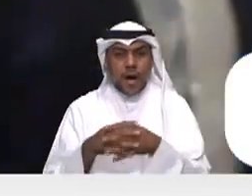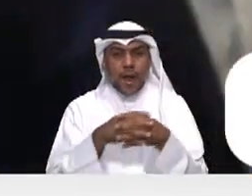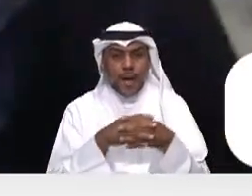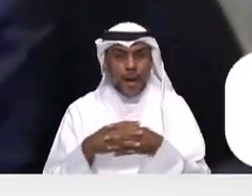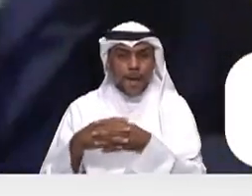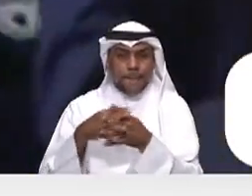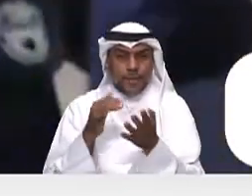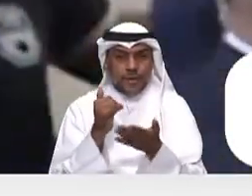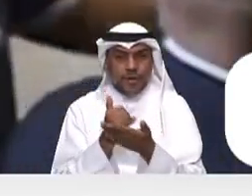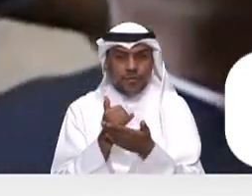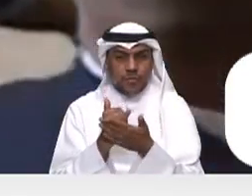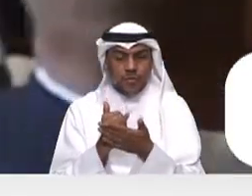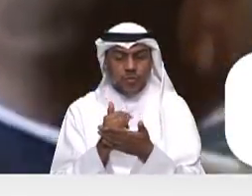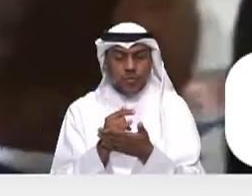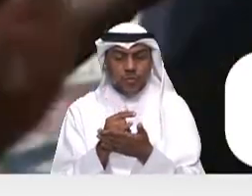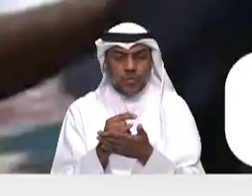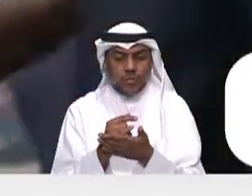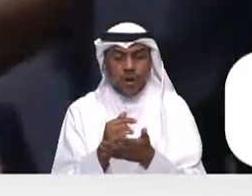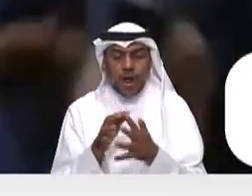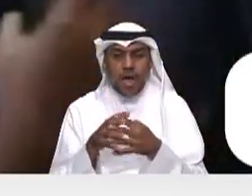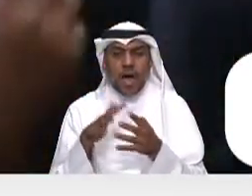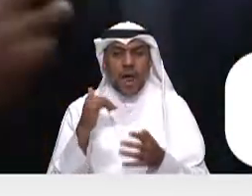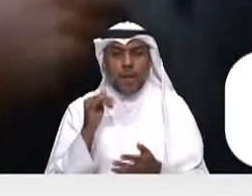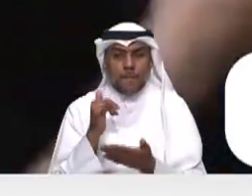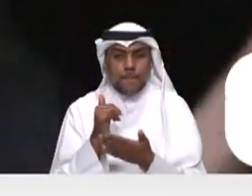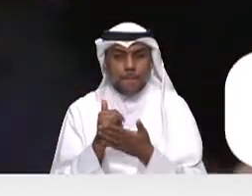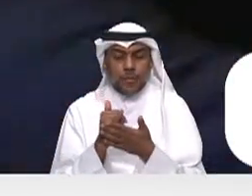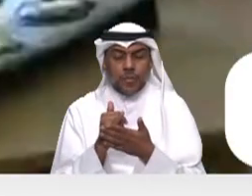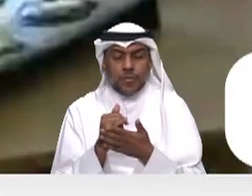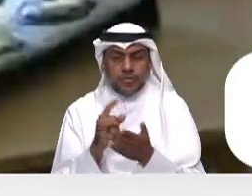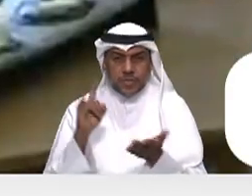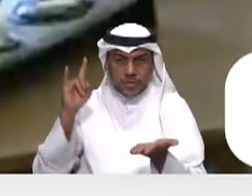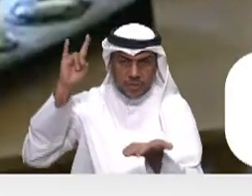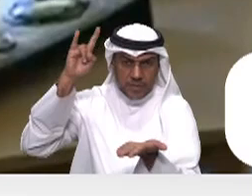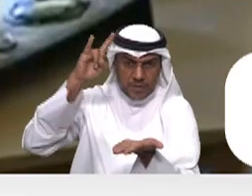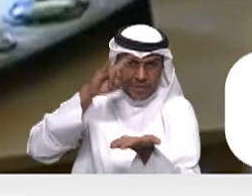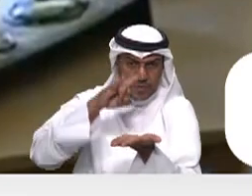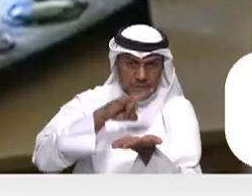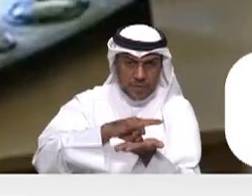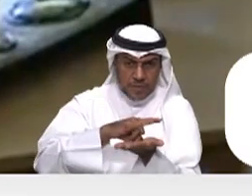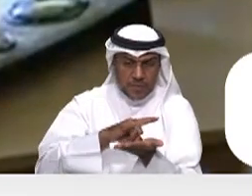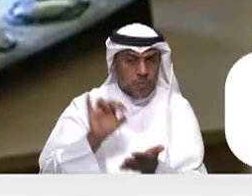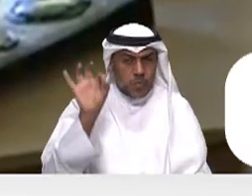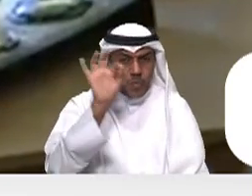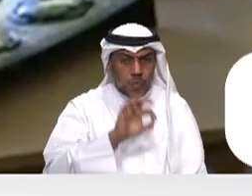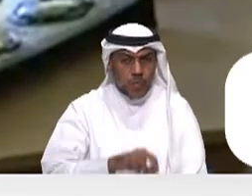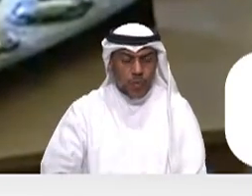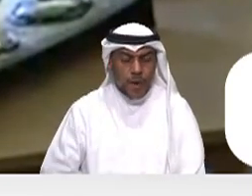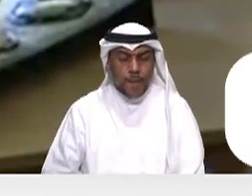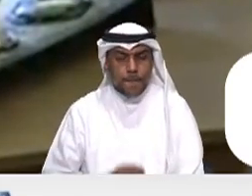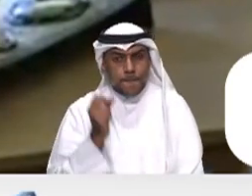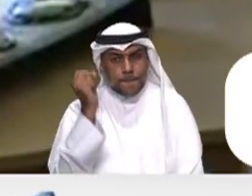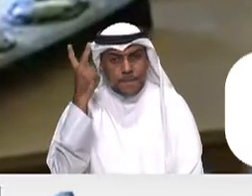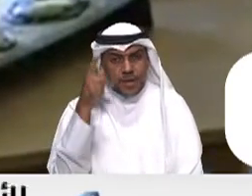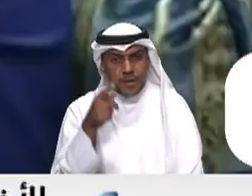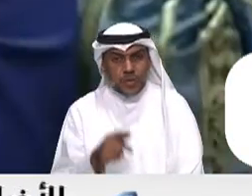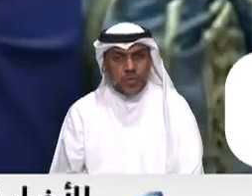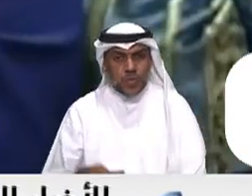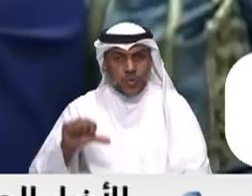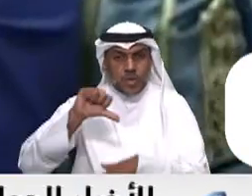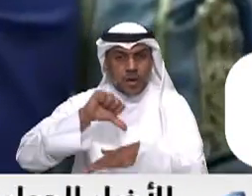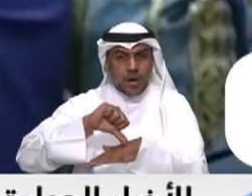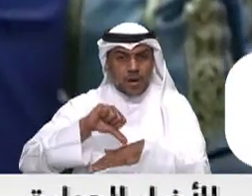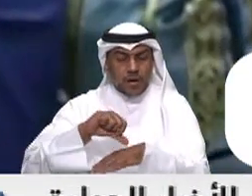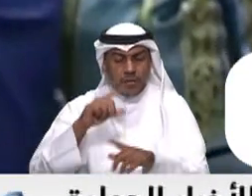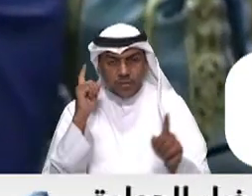الخاص لمنطقة الشرق الأوسط عاموس هوكستن إلى بيروت في محاولة جديدة للتوصل إلى هدنة.